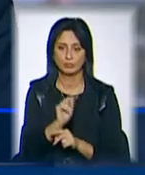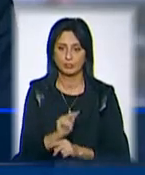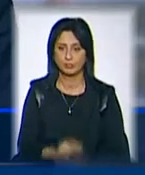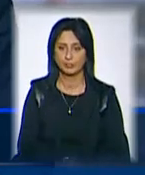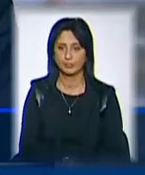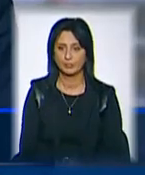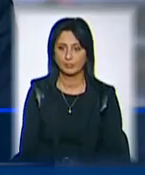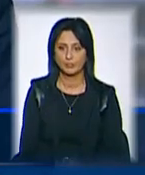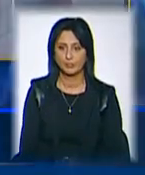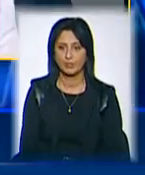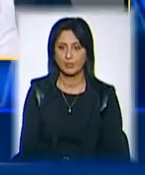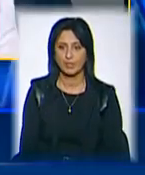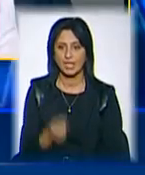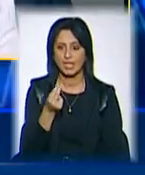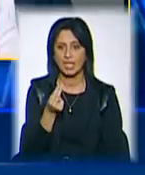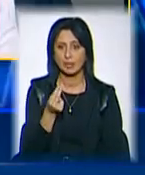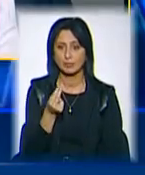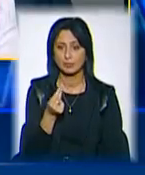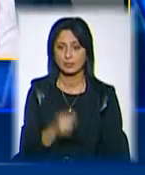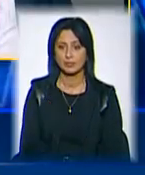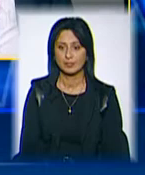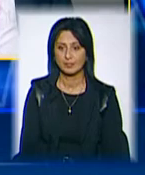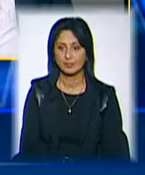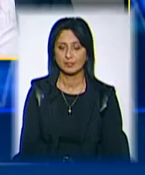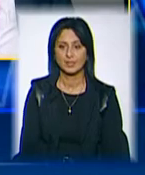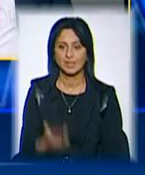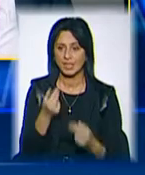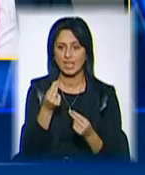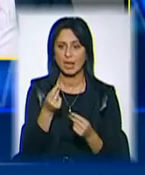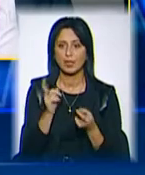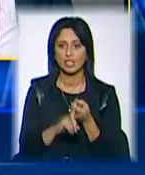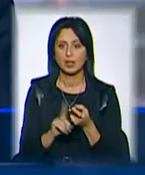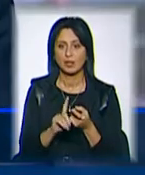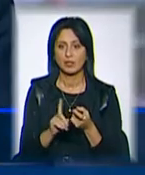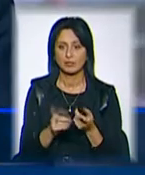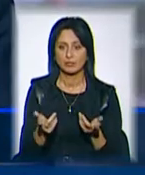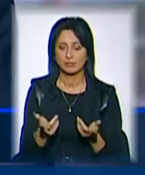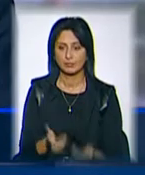ავარიის აღმოფხვრა. რაც შეეხება ტარიფებს? დიახ, ტარიფებს რაც შეეხება,